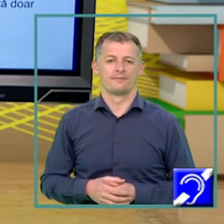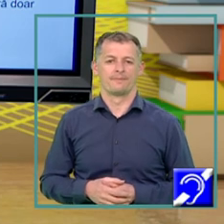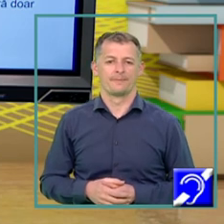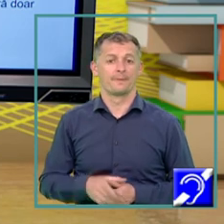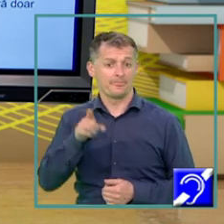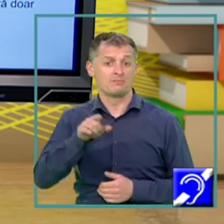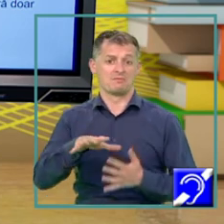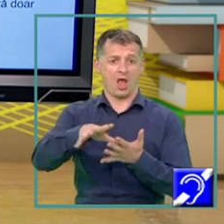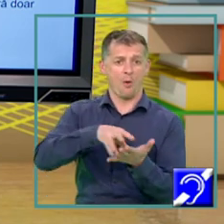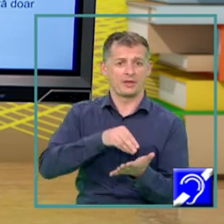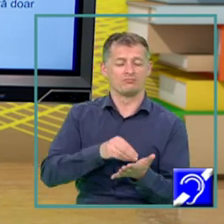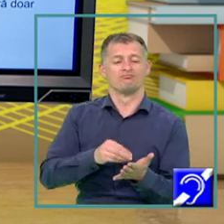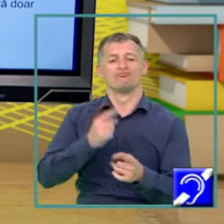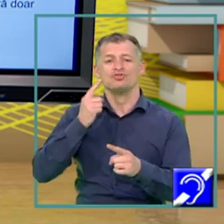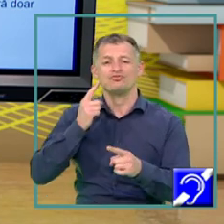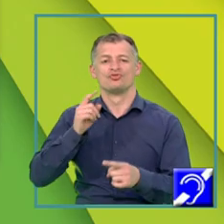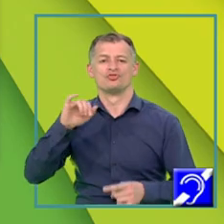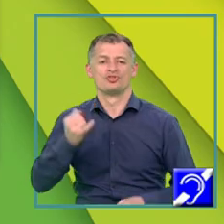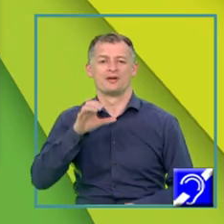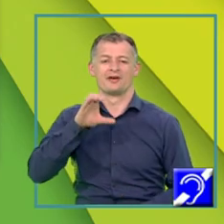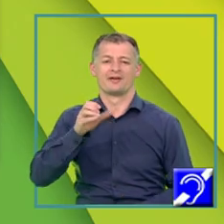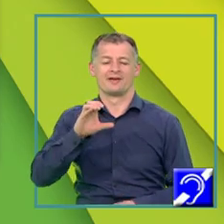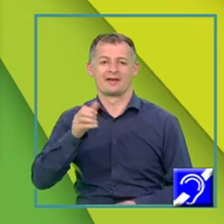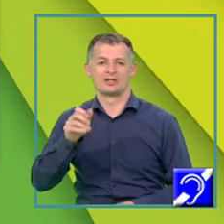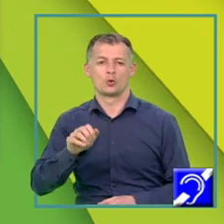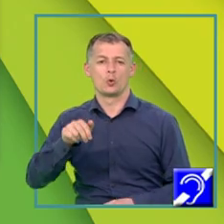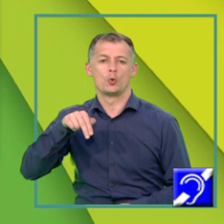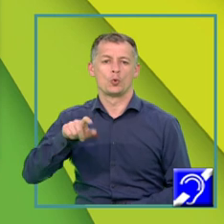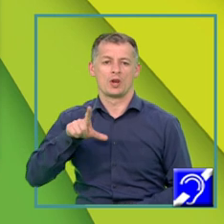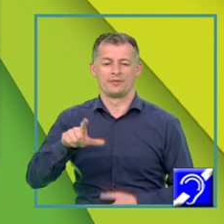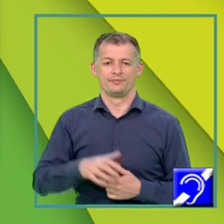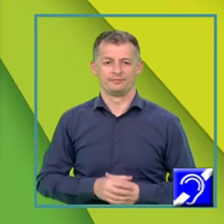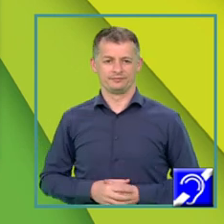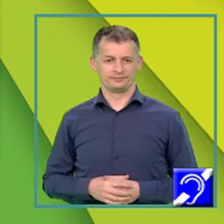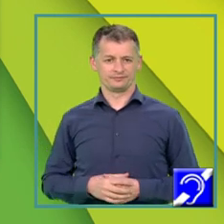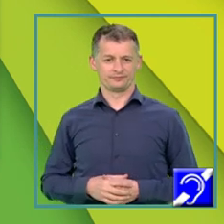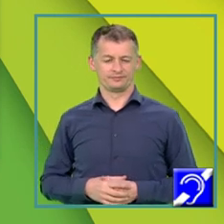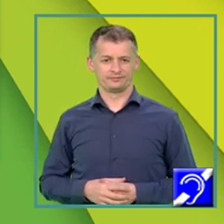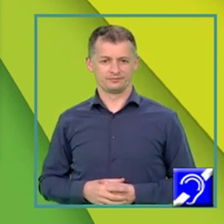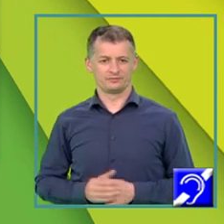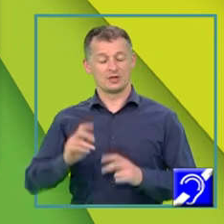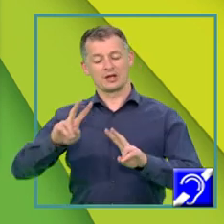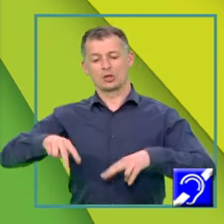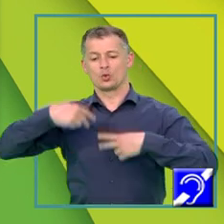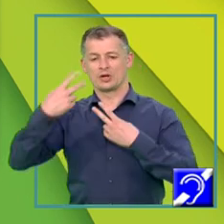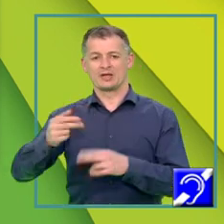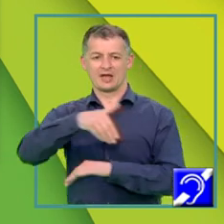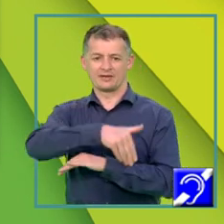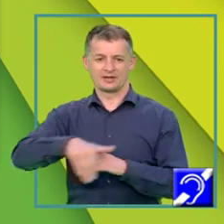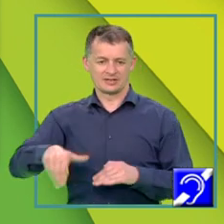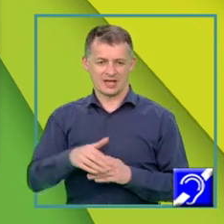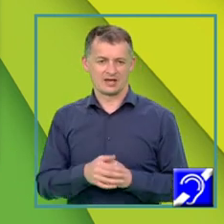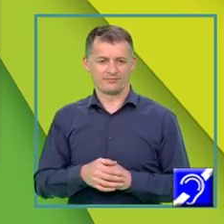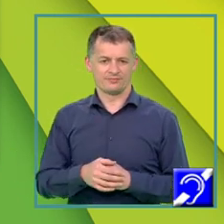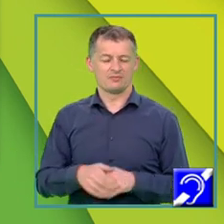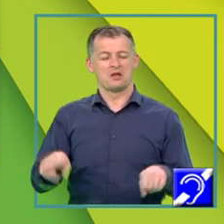inclusiv caracterul note de asemenea funcția returneaza adresa destinației ca